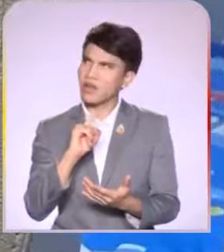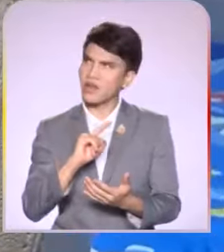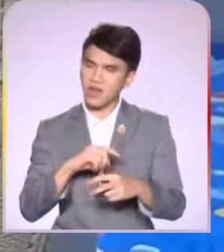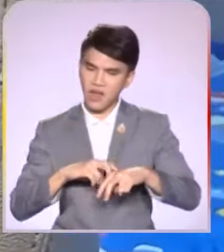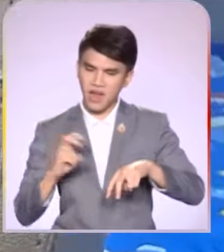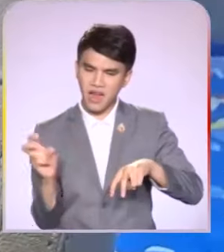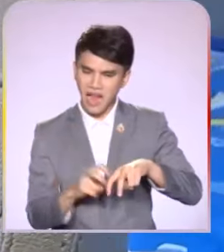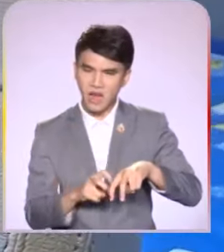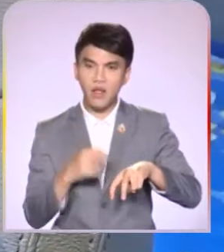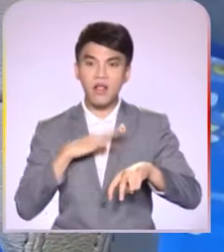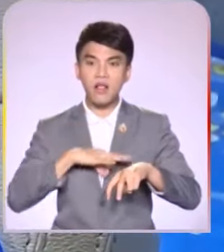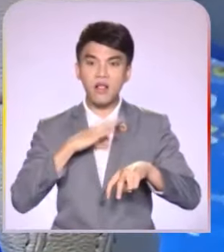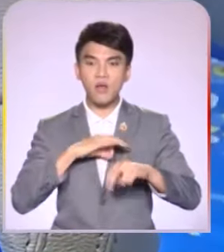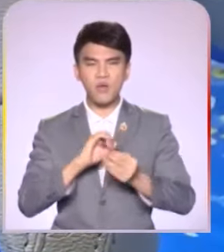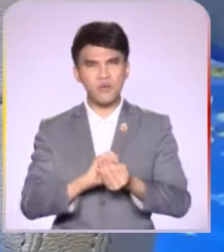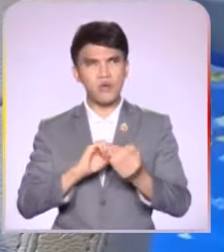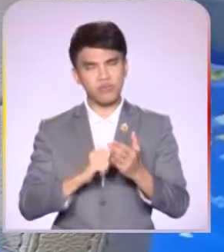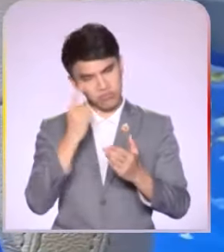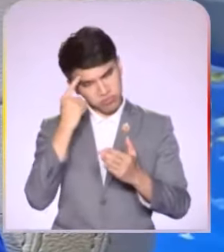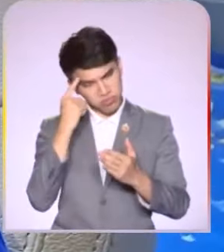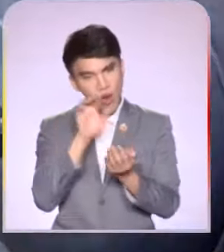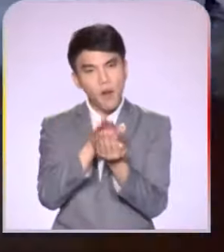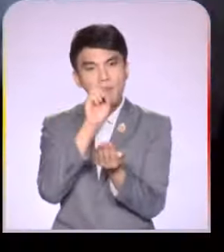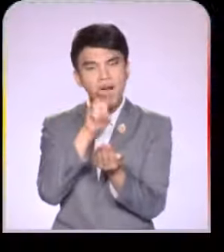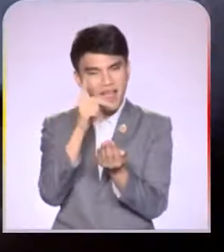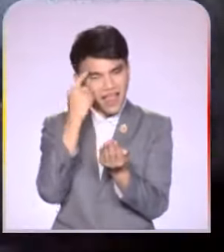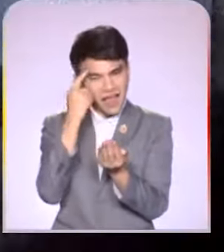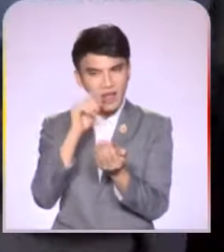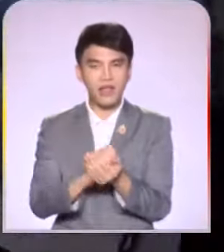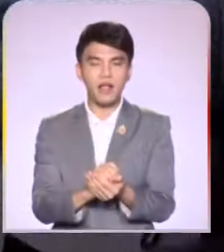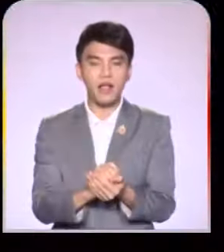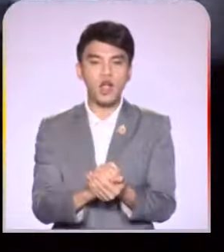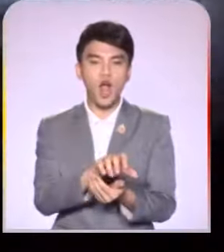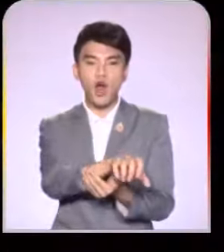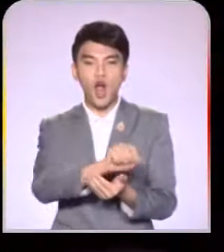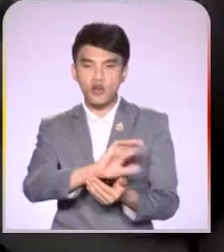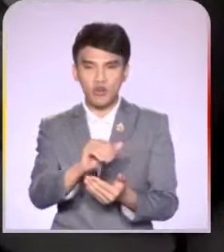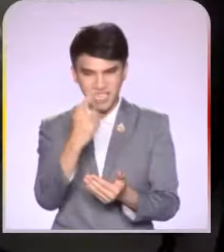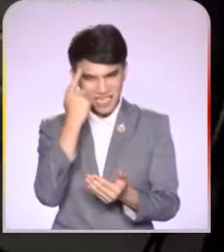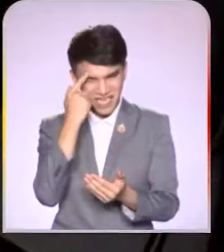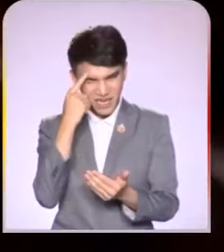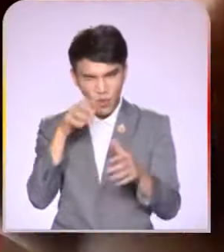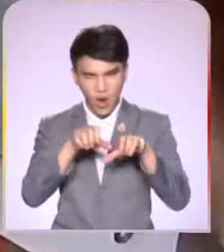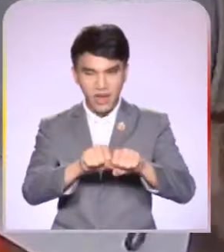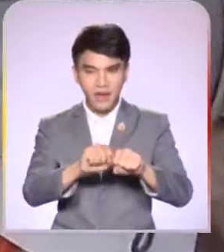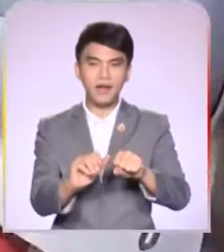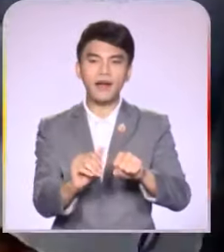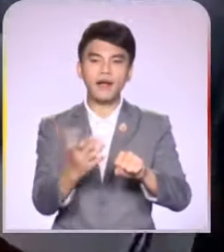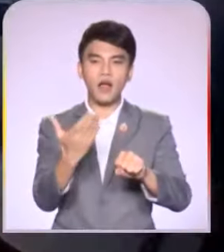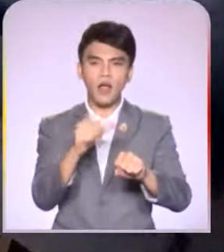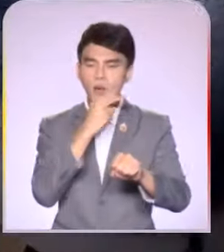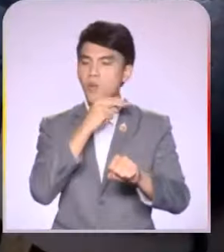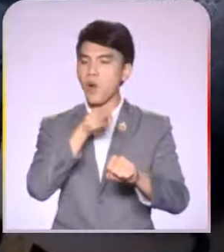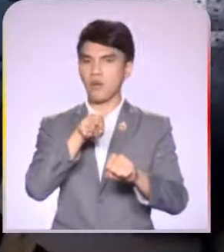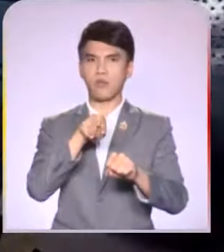ที่ต้นขาอย่างแรงตอนแรกคิดว่าเป็นตัวเงินตัวทองนะก็เลยเอามือไปคว้านะคิดว่าเอ้ยจะจับหัวมันออก ค่ะ พอม